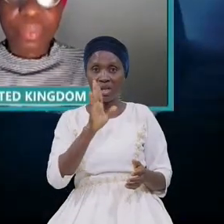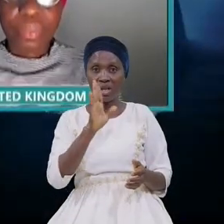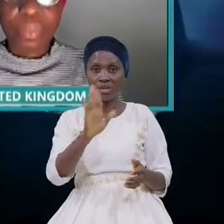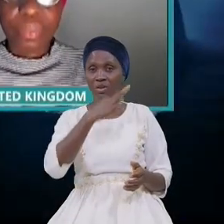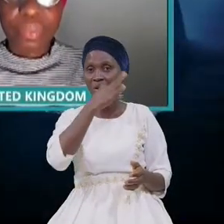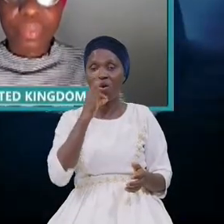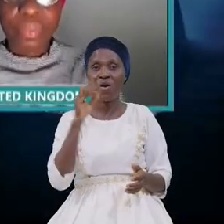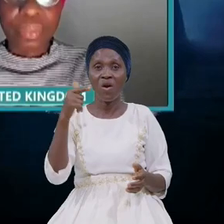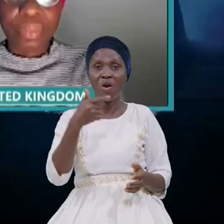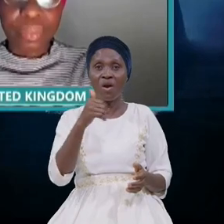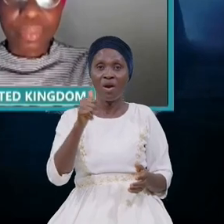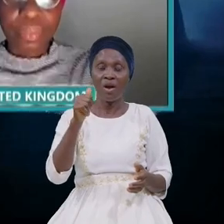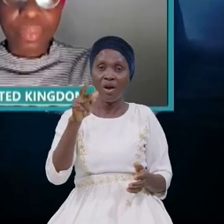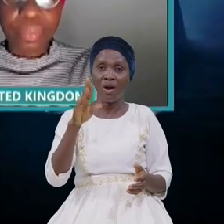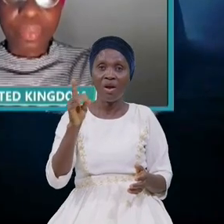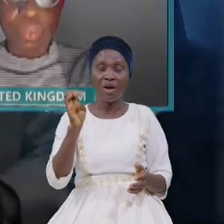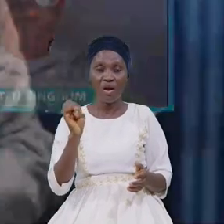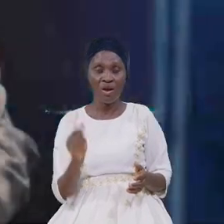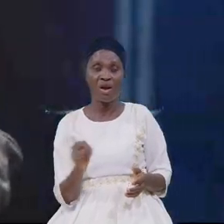il met du